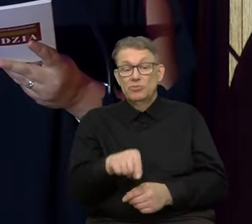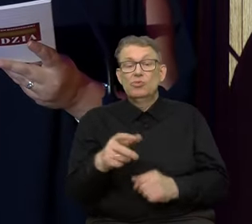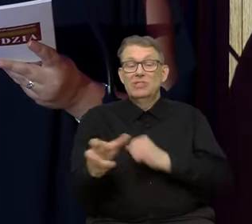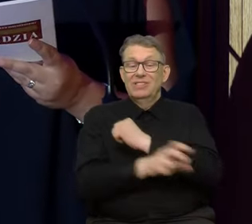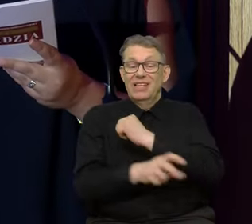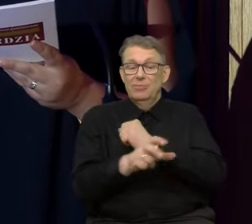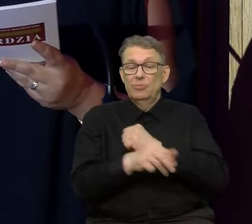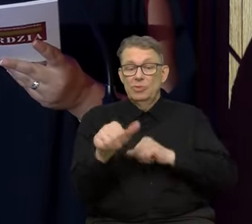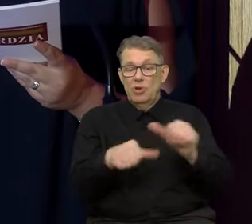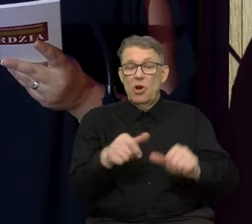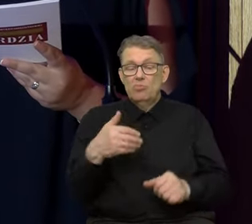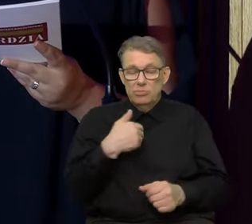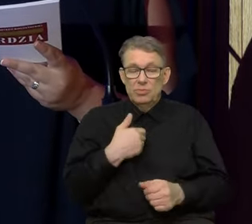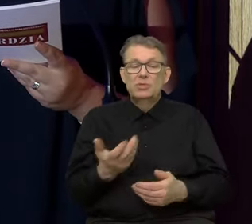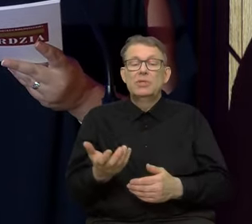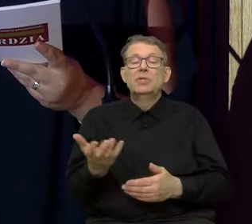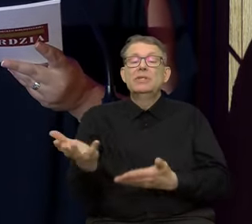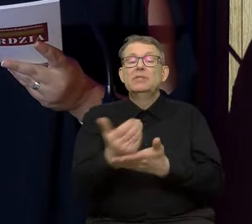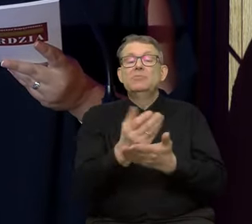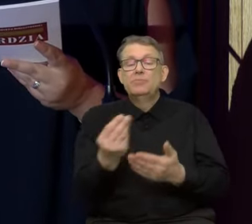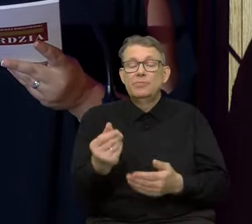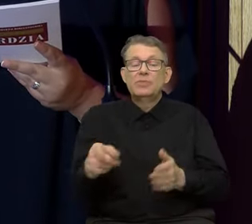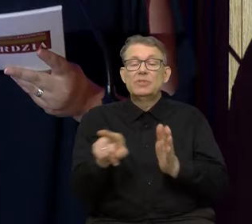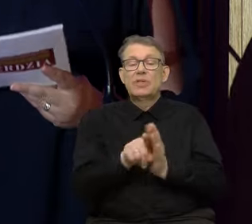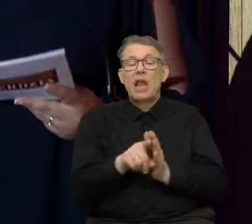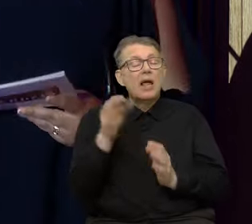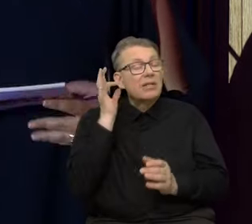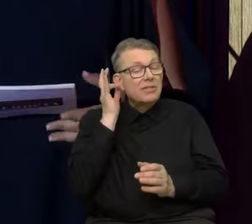roku harcerze kwestowali na rzecz dziewczynki z